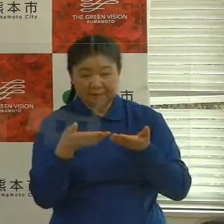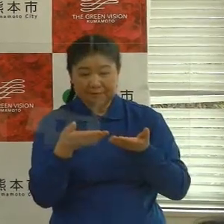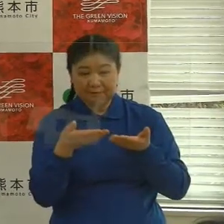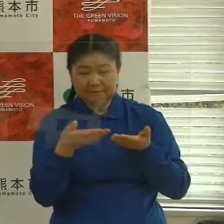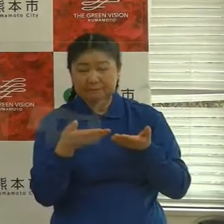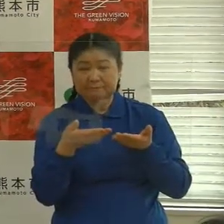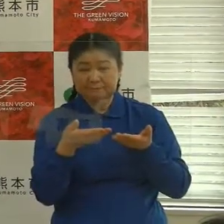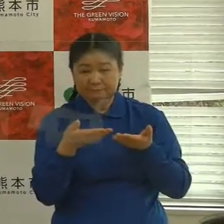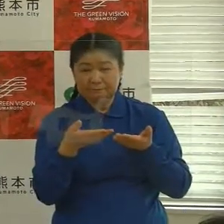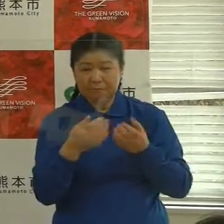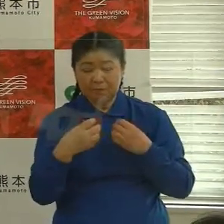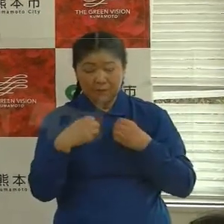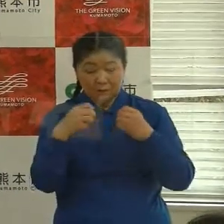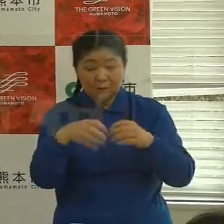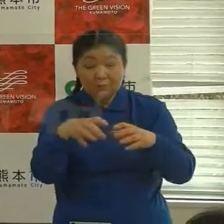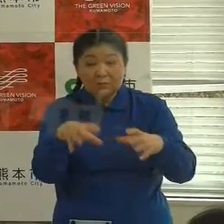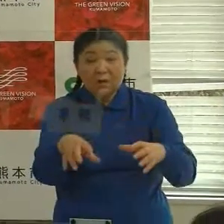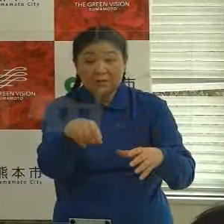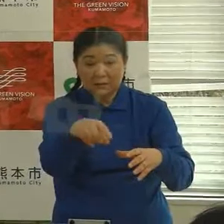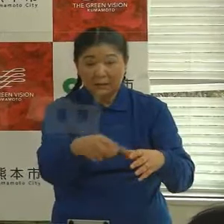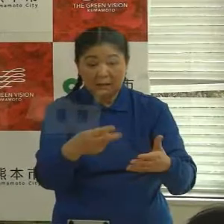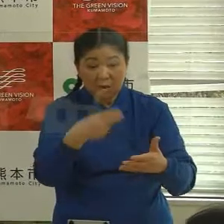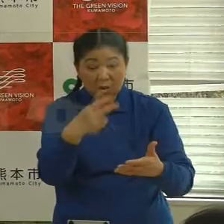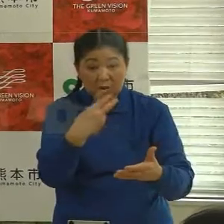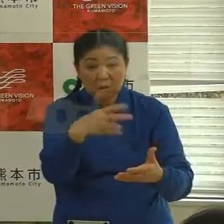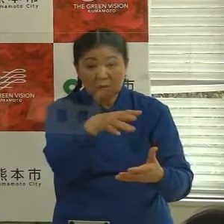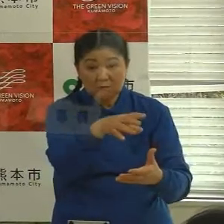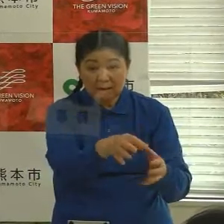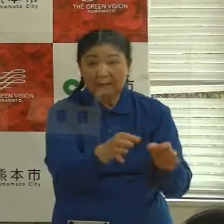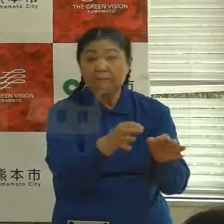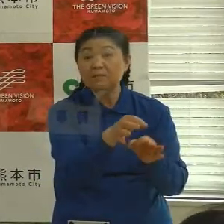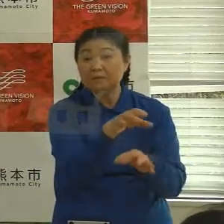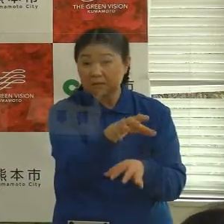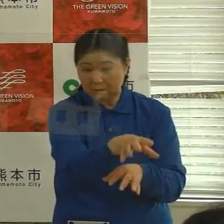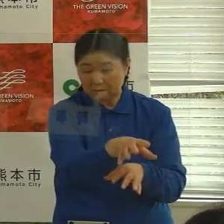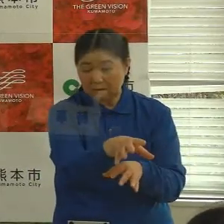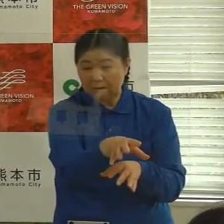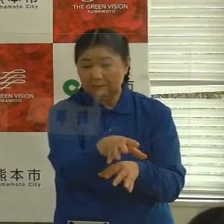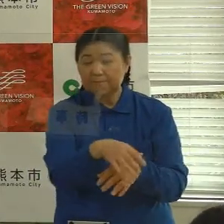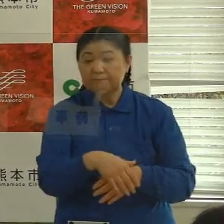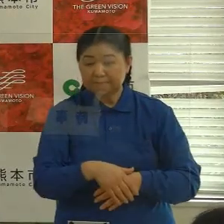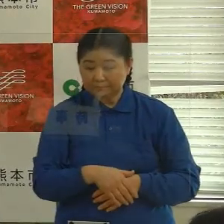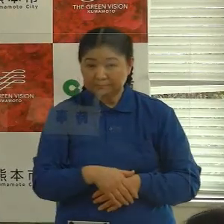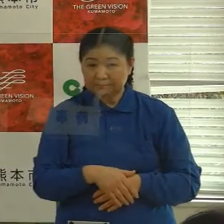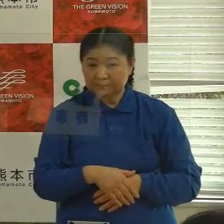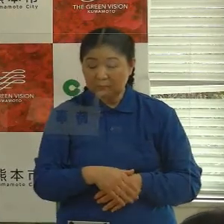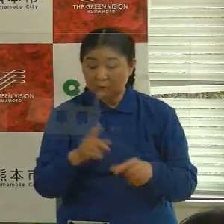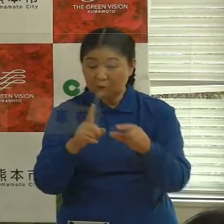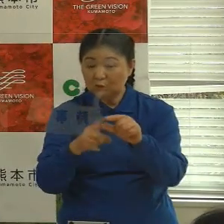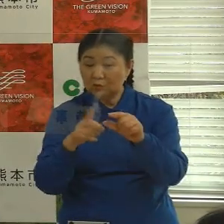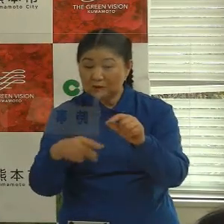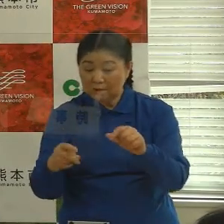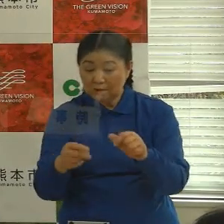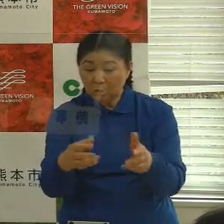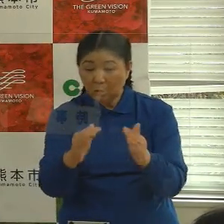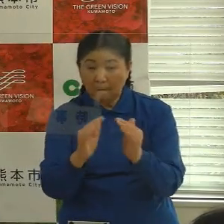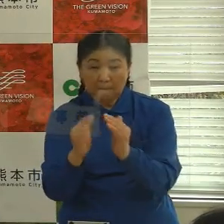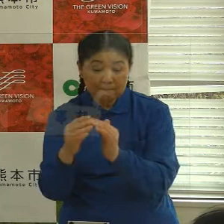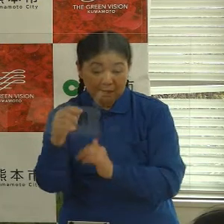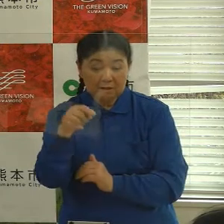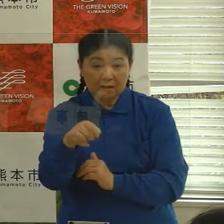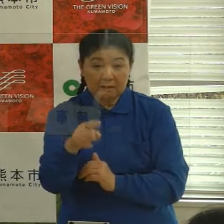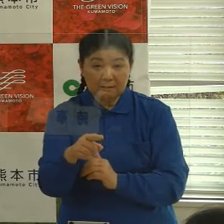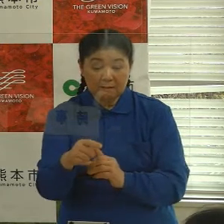ますけれども、クラスターがですね、飲食店やそれからそういった中心の市街地でもそうなん